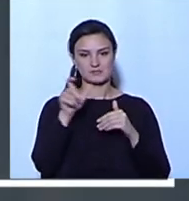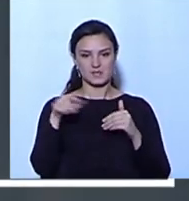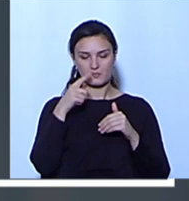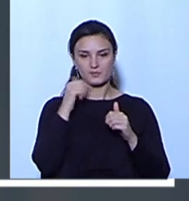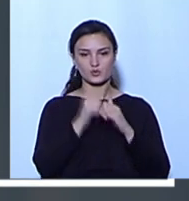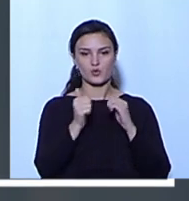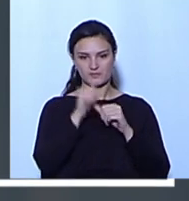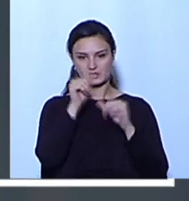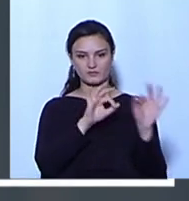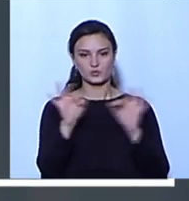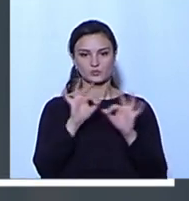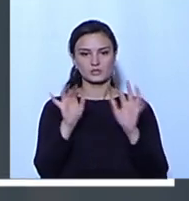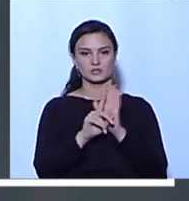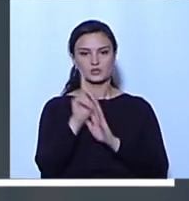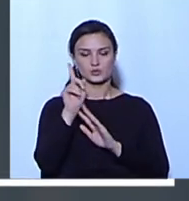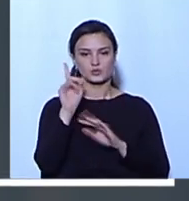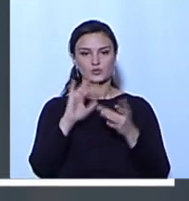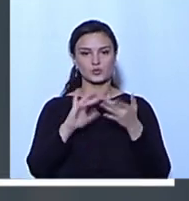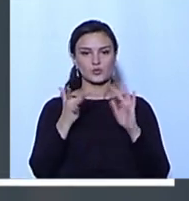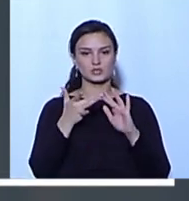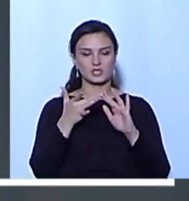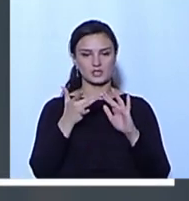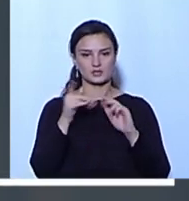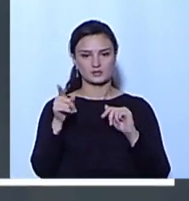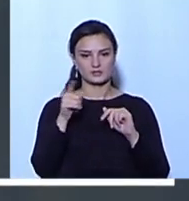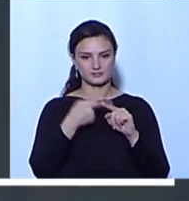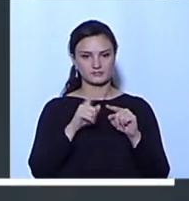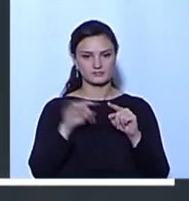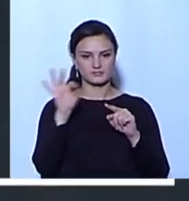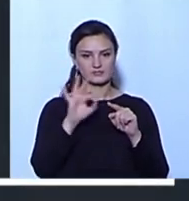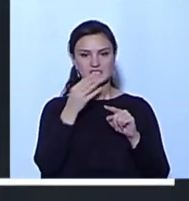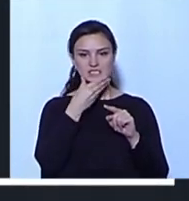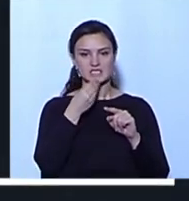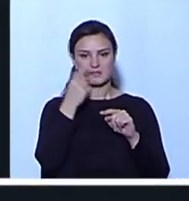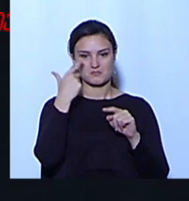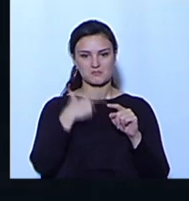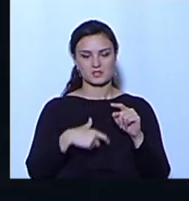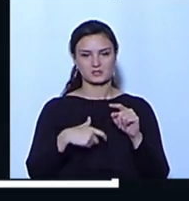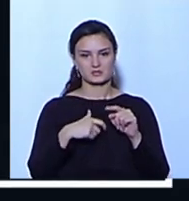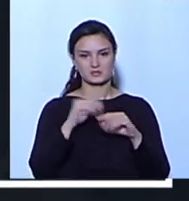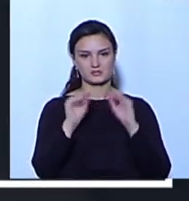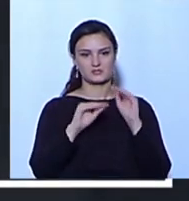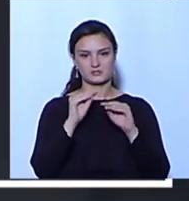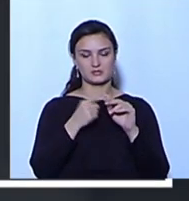აღნიშნავენ, ყოველდღიურად იზრდება ონლაინ მედიის გავლენა, რომელიც სილამაზის სტანდარტებს ამკვიდრებს.